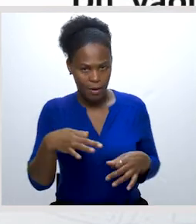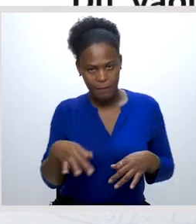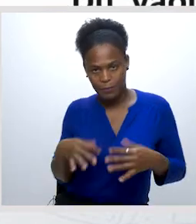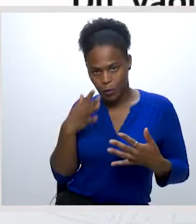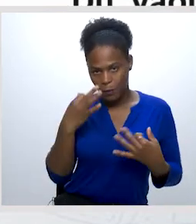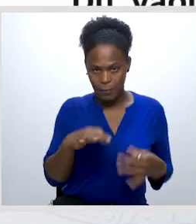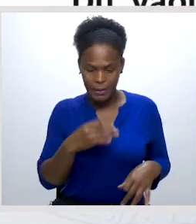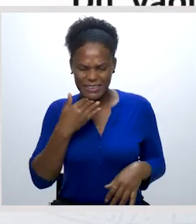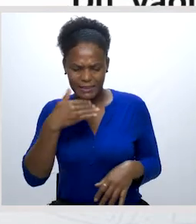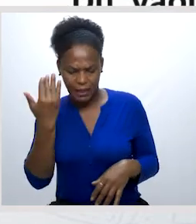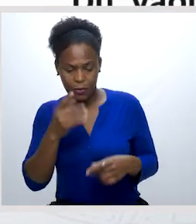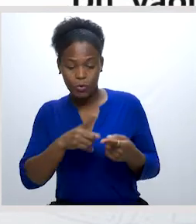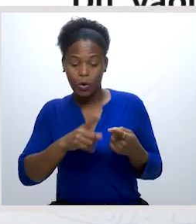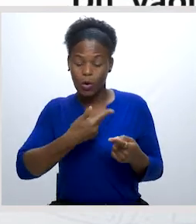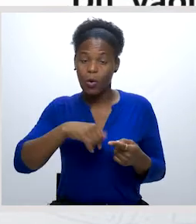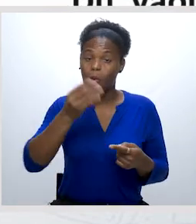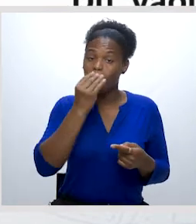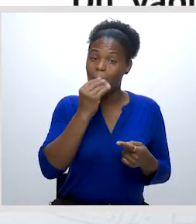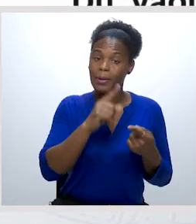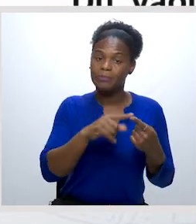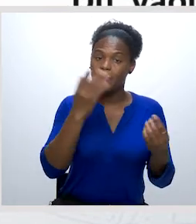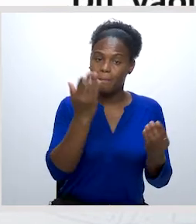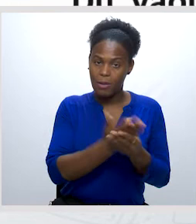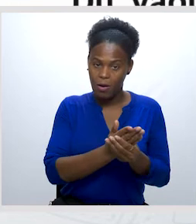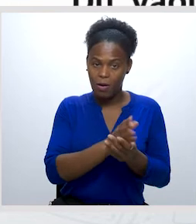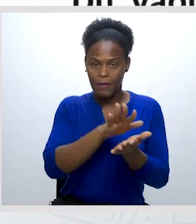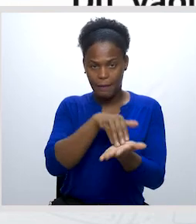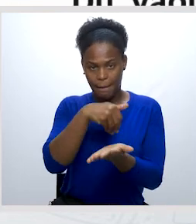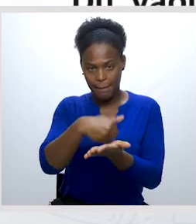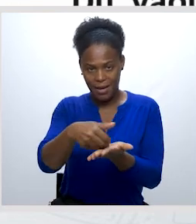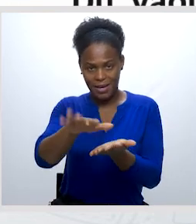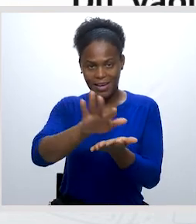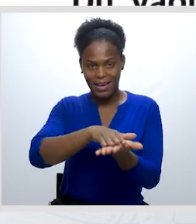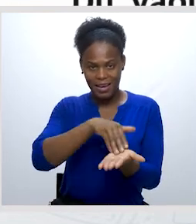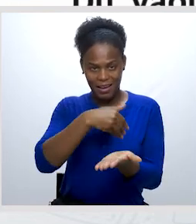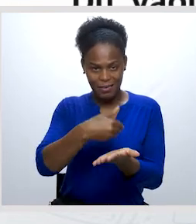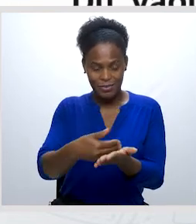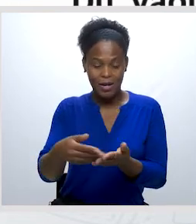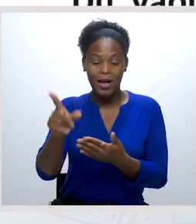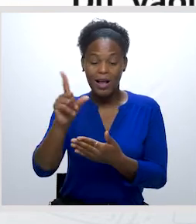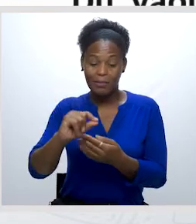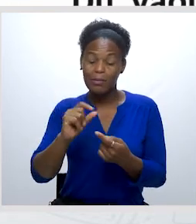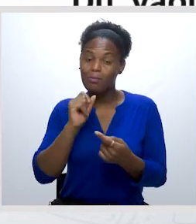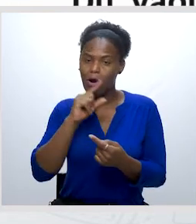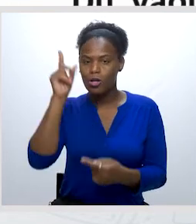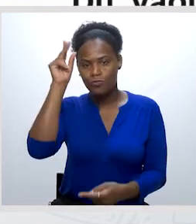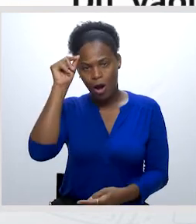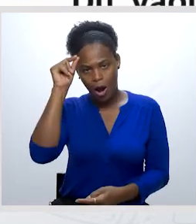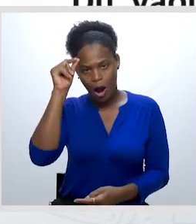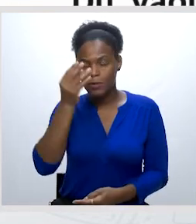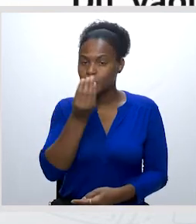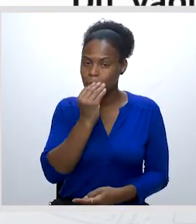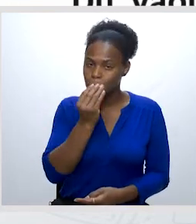Normalement, on mange du pain avec du beurre. On peut manger des